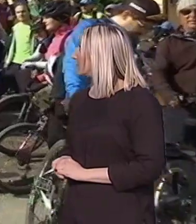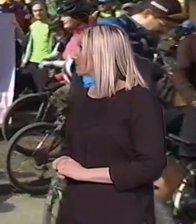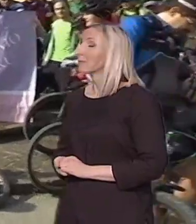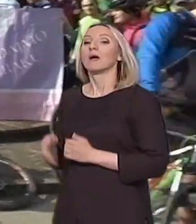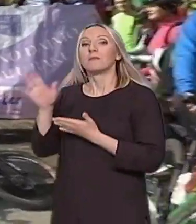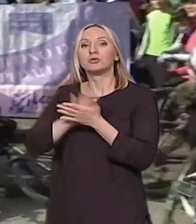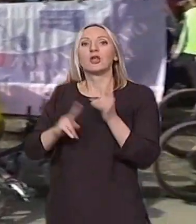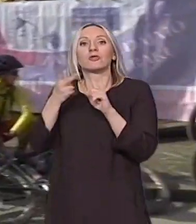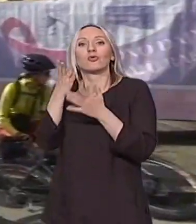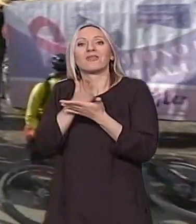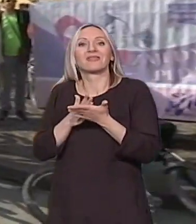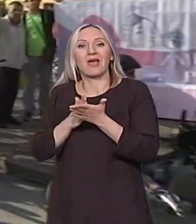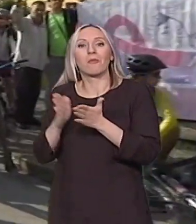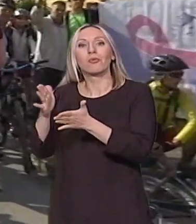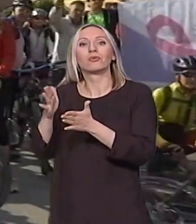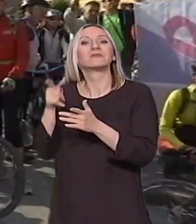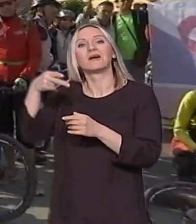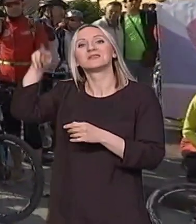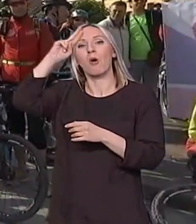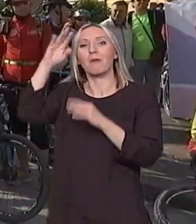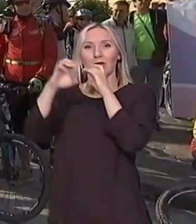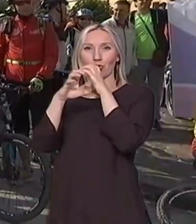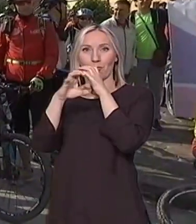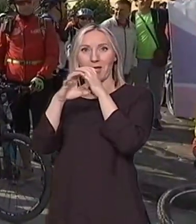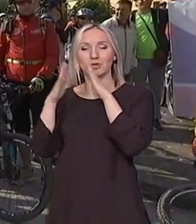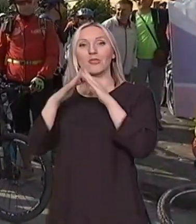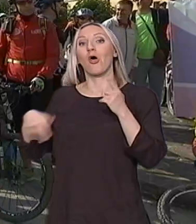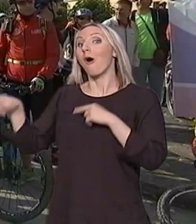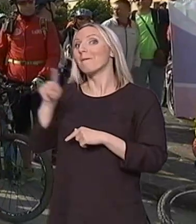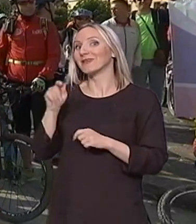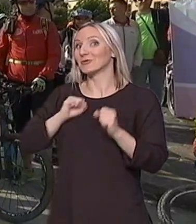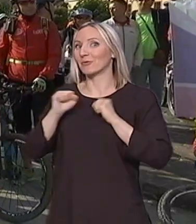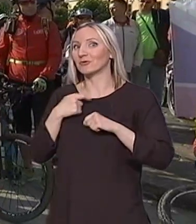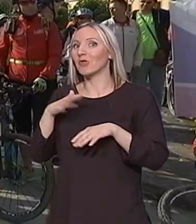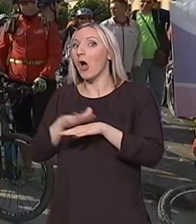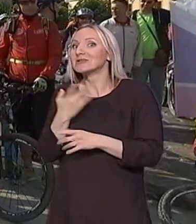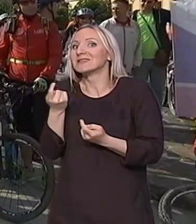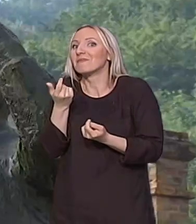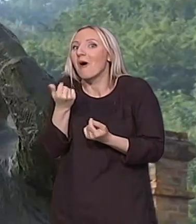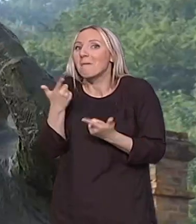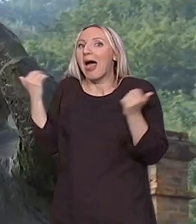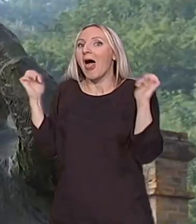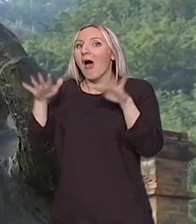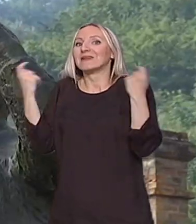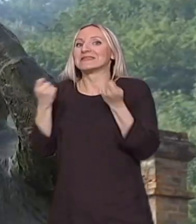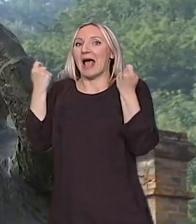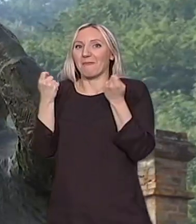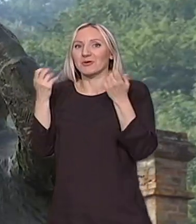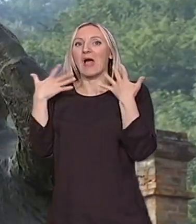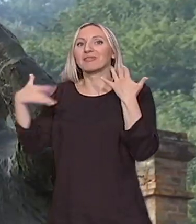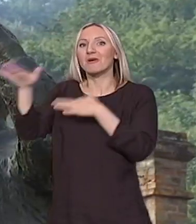Start druge rute bio je zakazan kod spomenika Trubaču. Domaćini su se potrudili da osetimo bar deo saborske atmosfere.